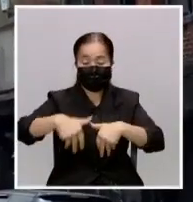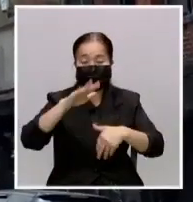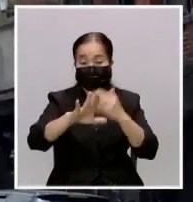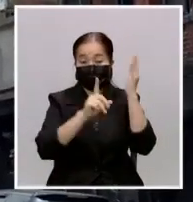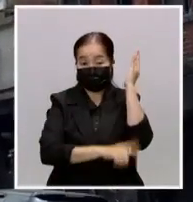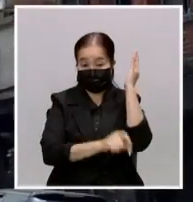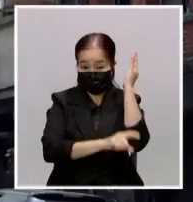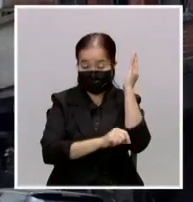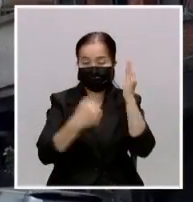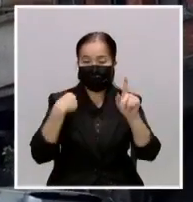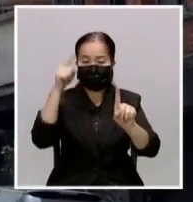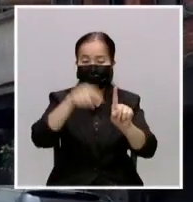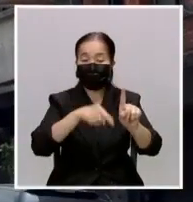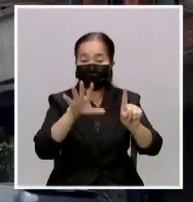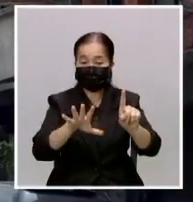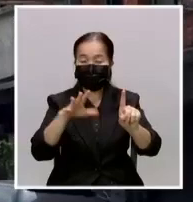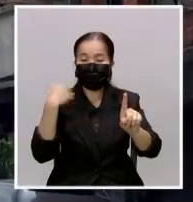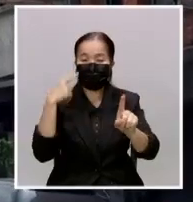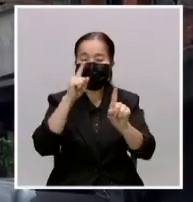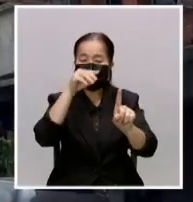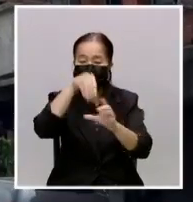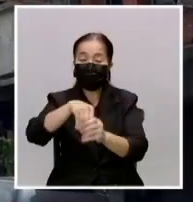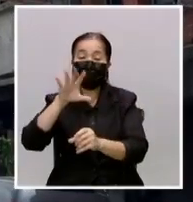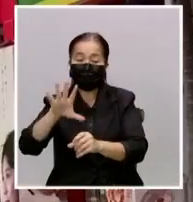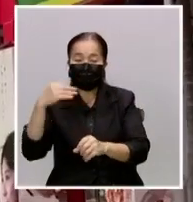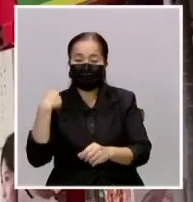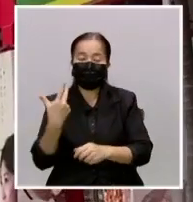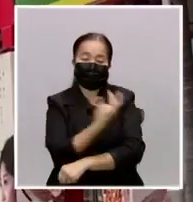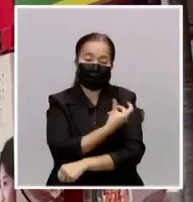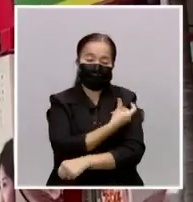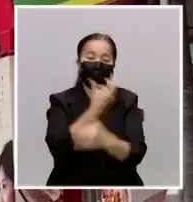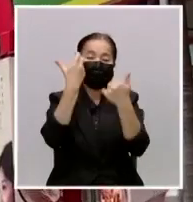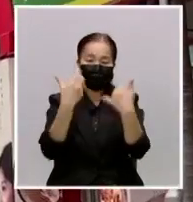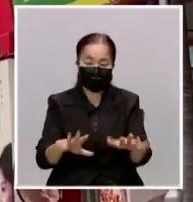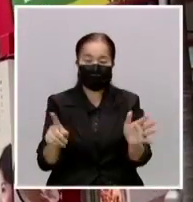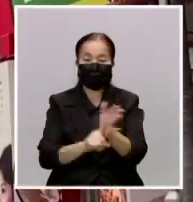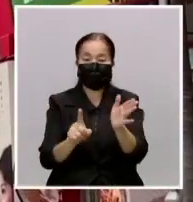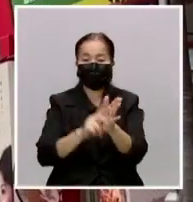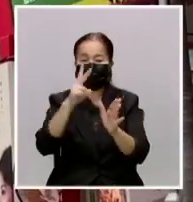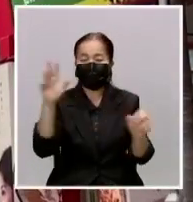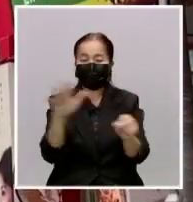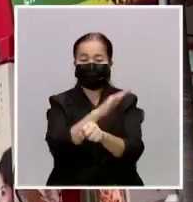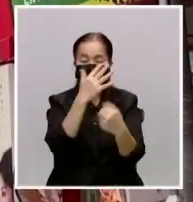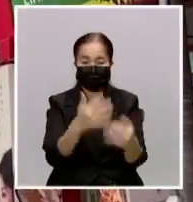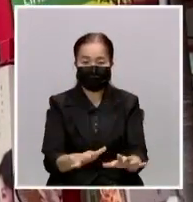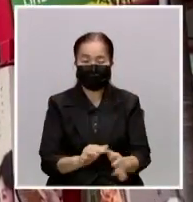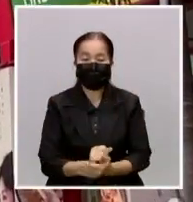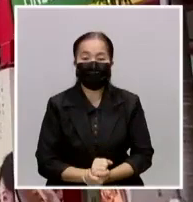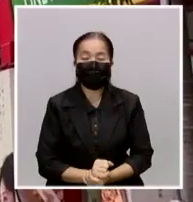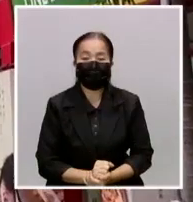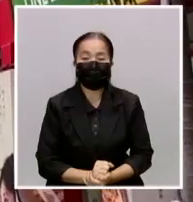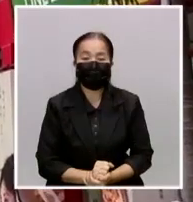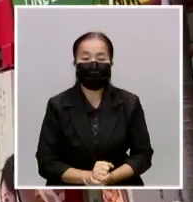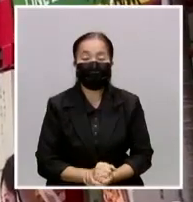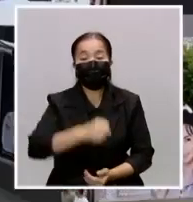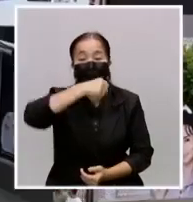ร์ราว1ใน5จากทั้งหมด5ล้าน7แสนคนฉีดวัคซีนครบ2โดสแล้วครับไปกัน